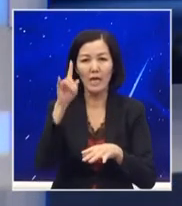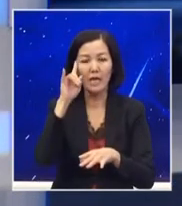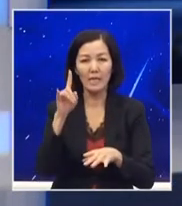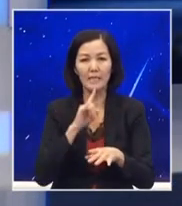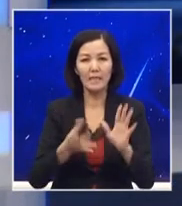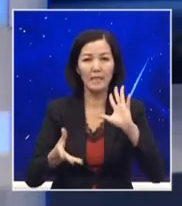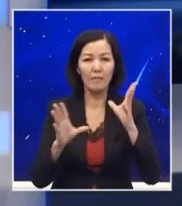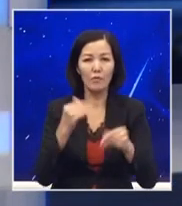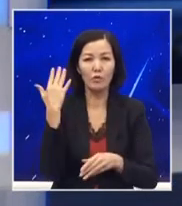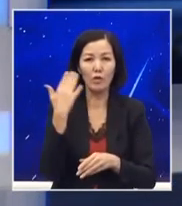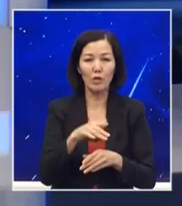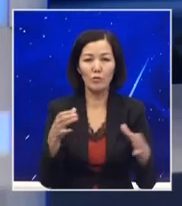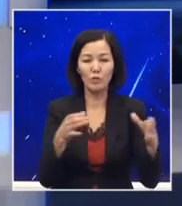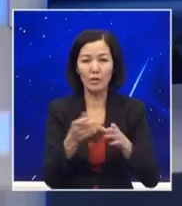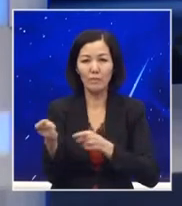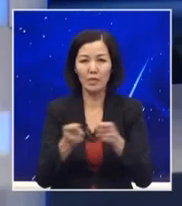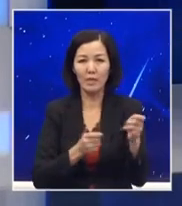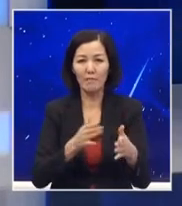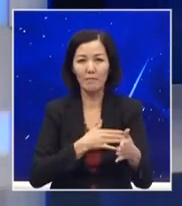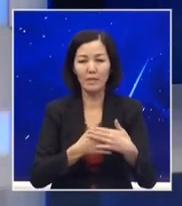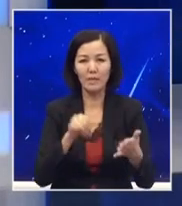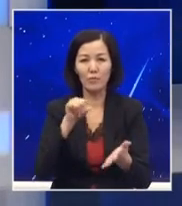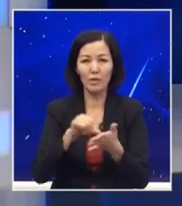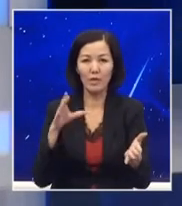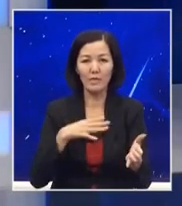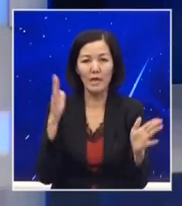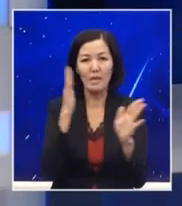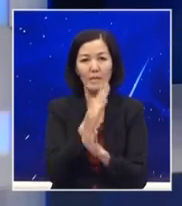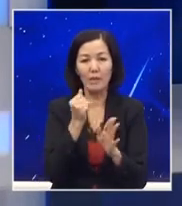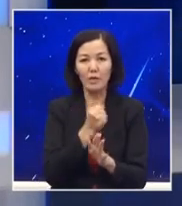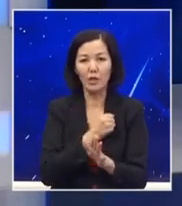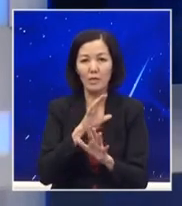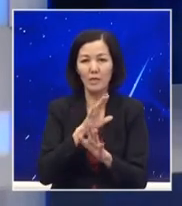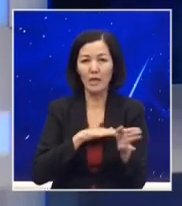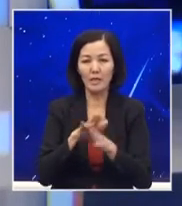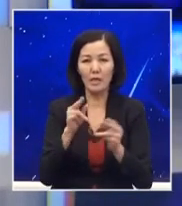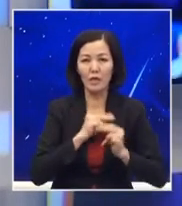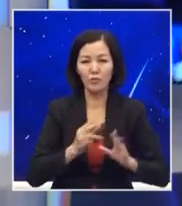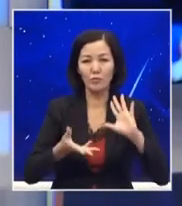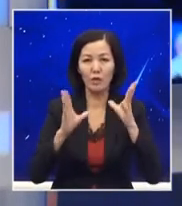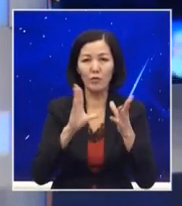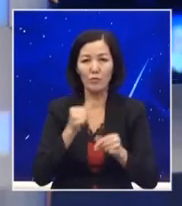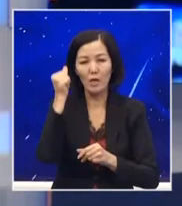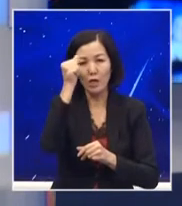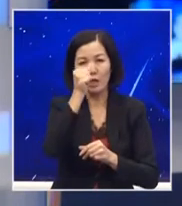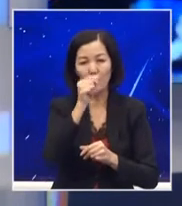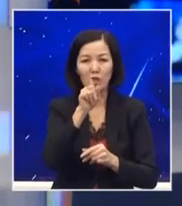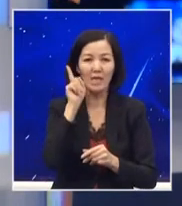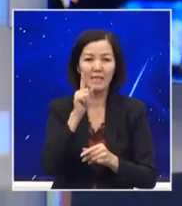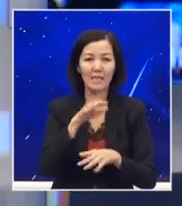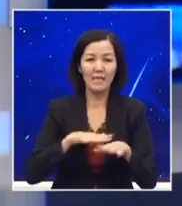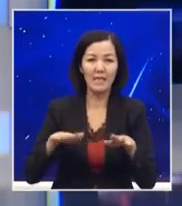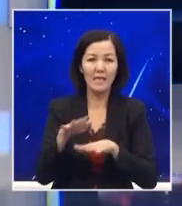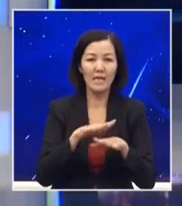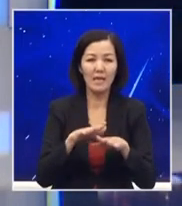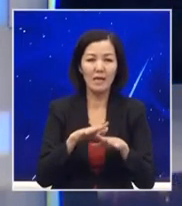өңірінен 50-ге жуық штаб жетекшілері мен белсенді өкілдер қатысты. Табиғат жанашырлары атқарылған жұмыстарды қорытындылап, жасыл ел